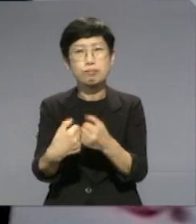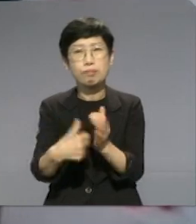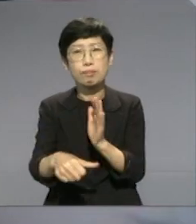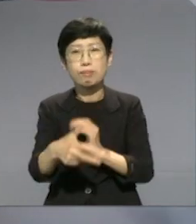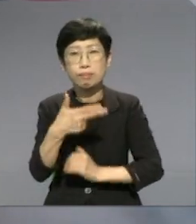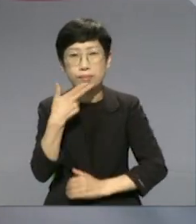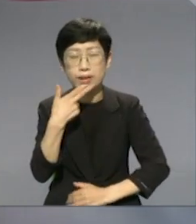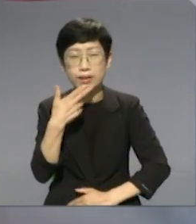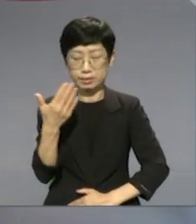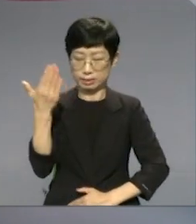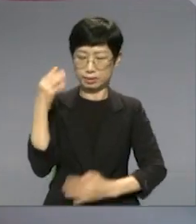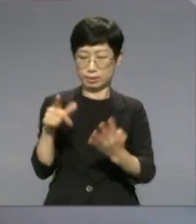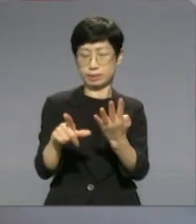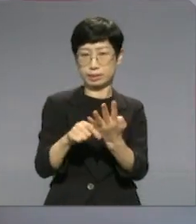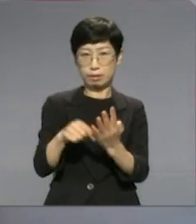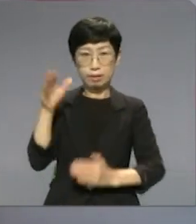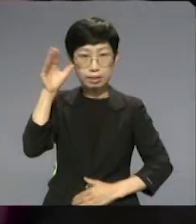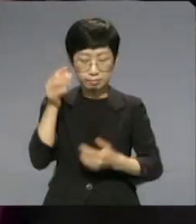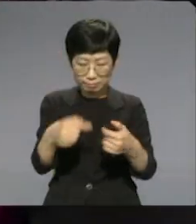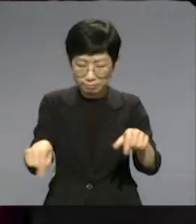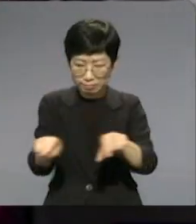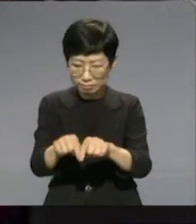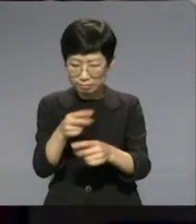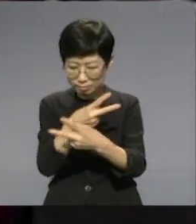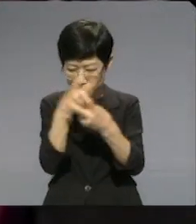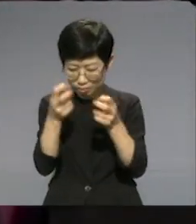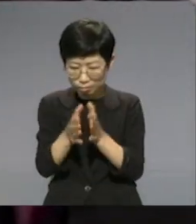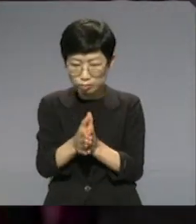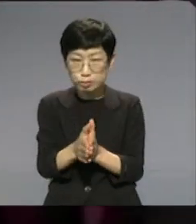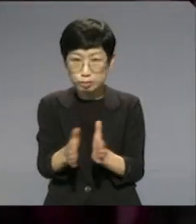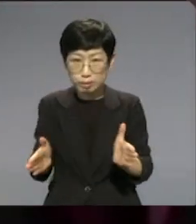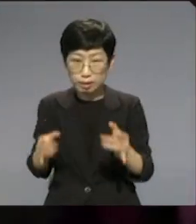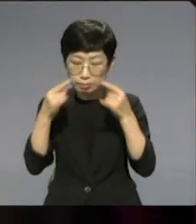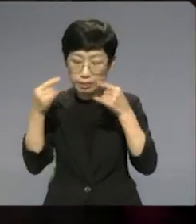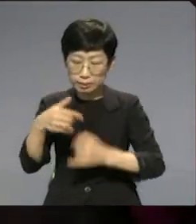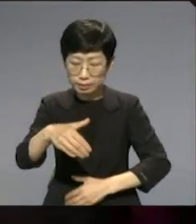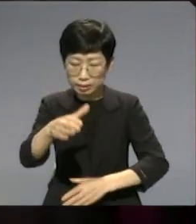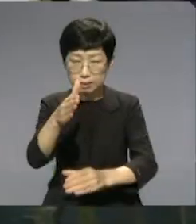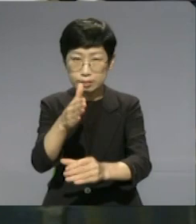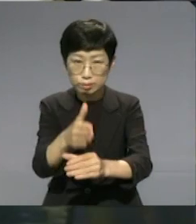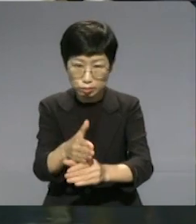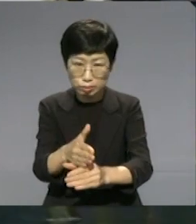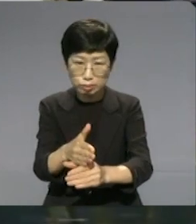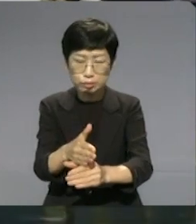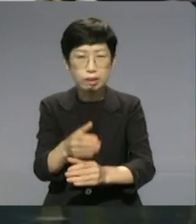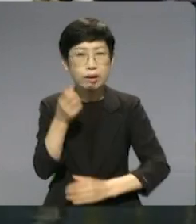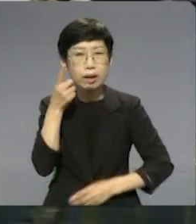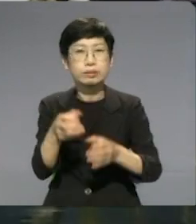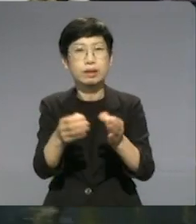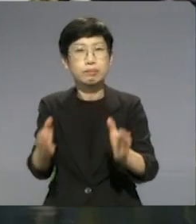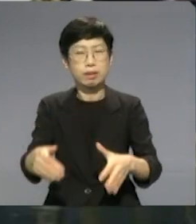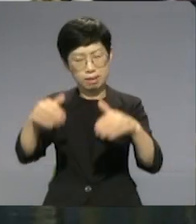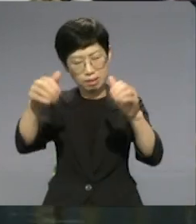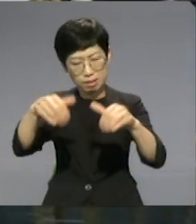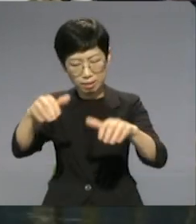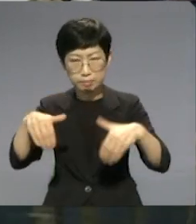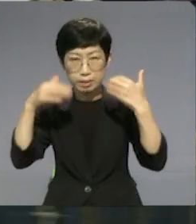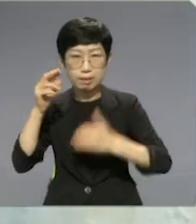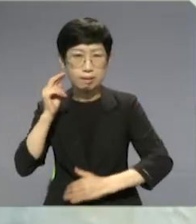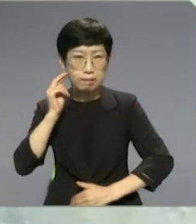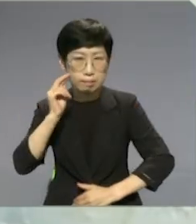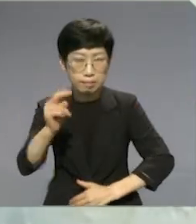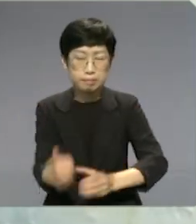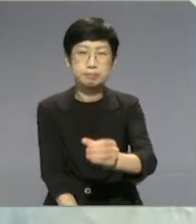그는 지난 4월 반려견과 함께 멕시코에서 출발해 프랑스로 향하던 중 약 한 달 만에 폭풍우를 만나